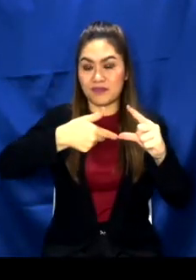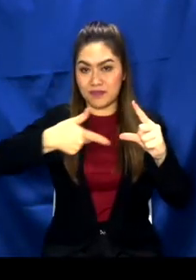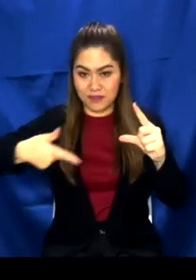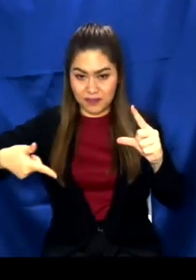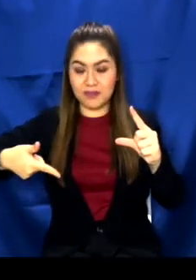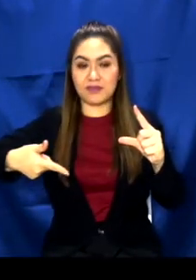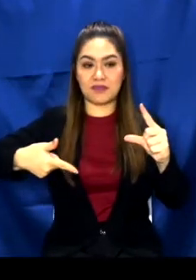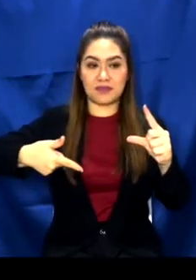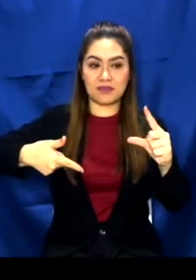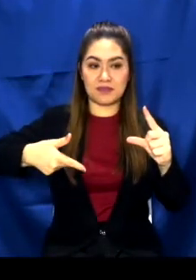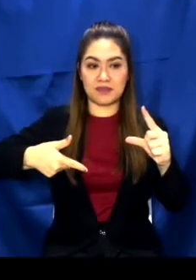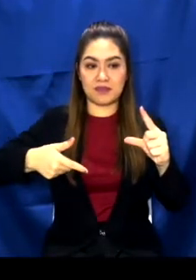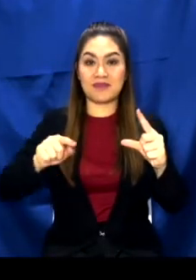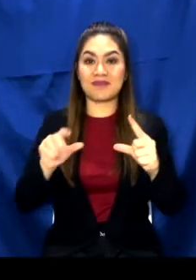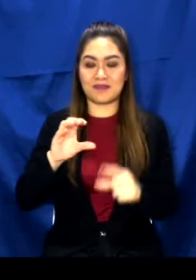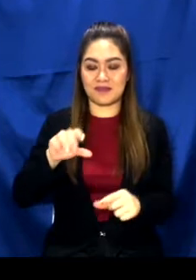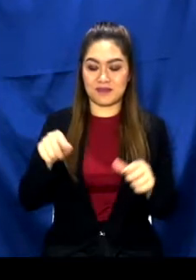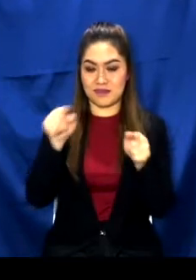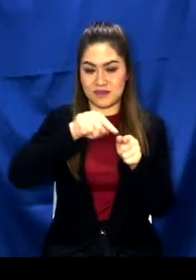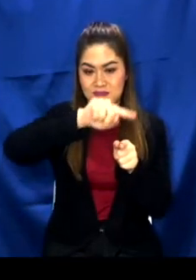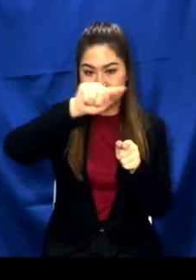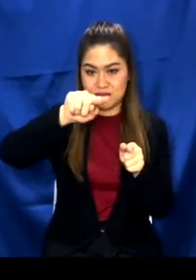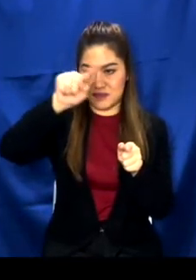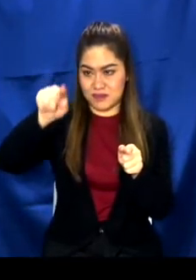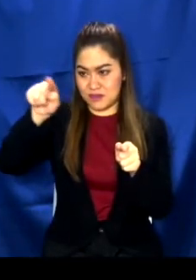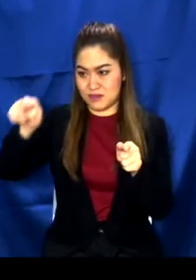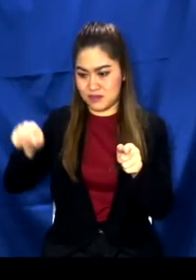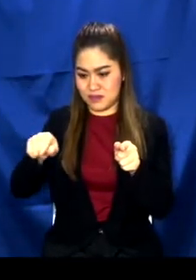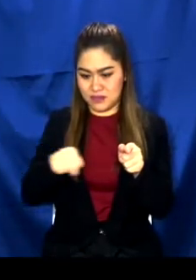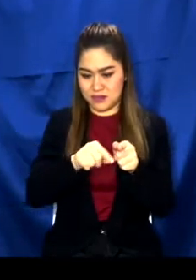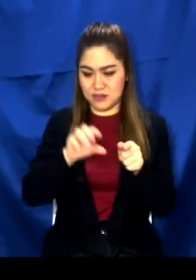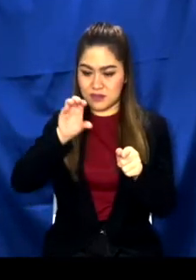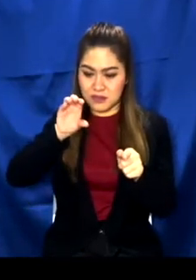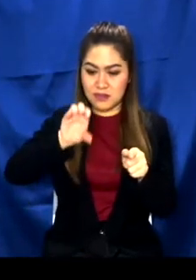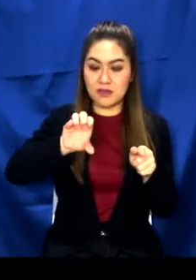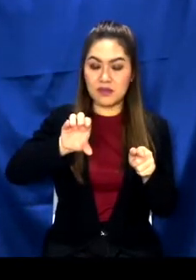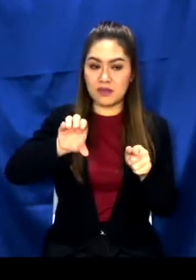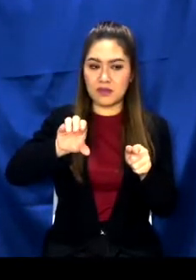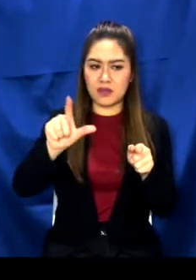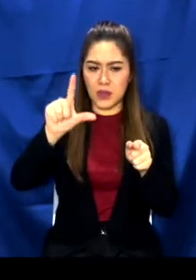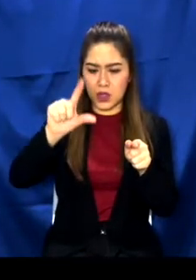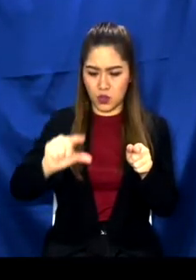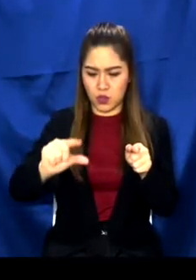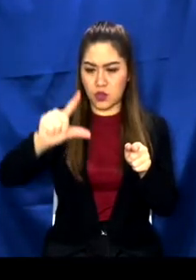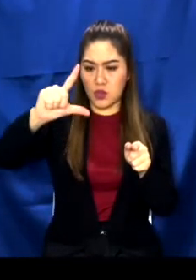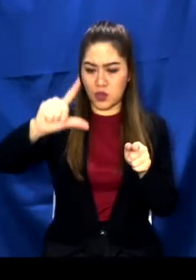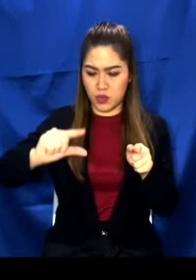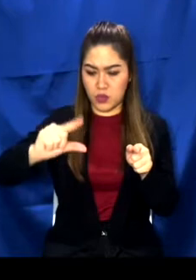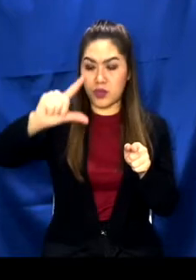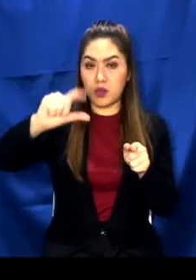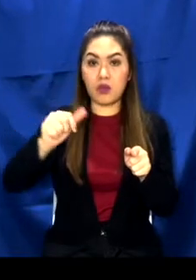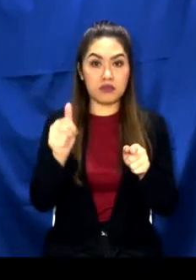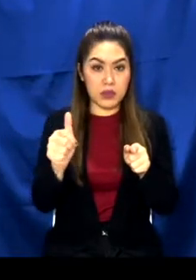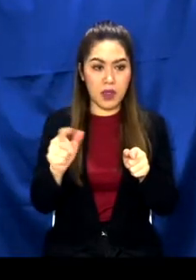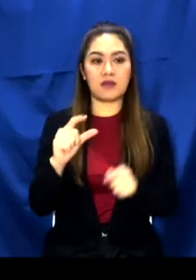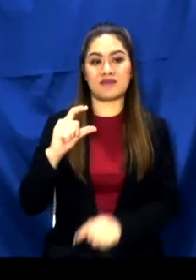ส่ในฉลากของเรานะคะในพื้นที่ของเราแล้วก็ดูว่าเล็กใหญ่พอไหมนะคะสมมุติว่าครูเอ